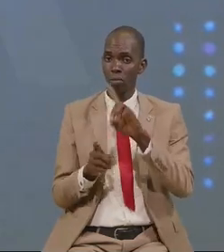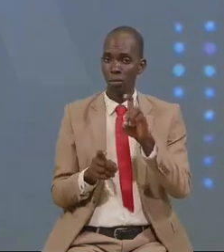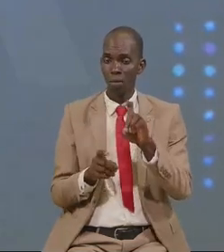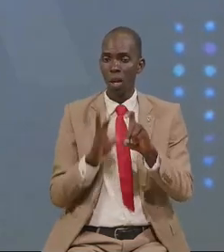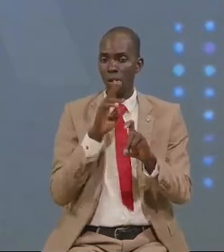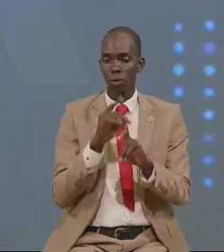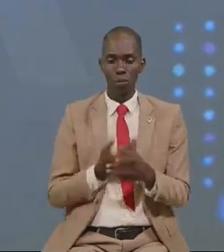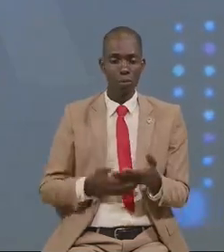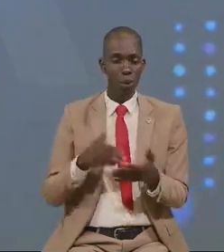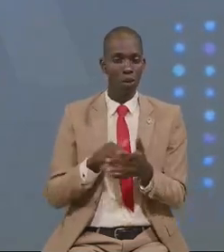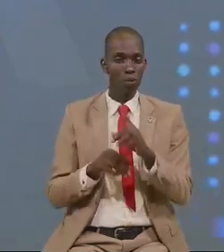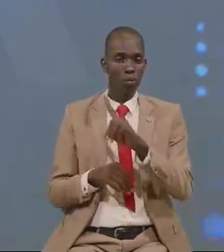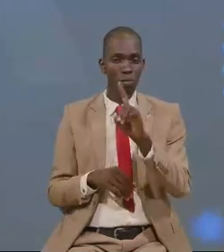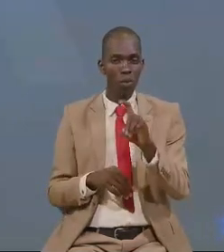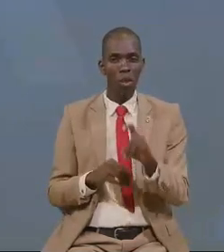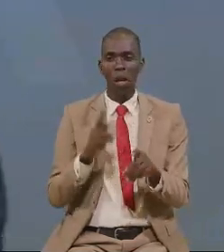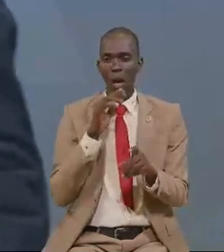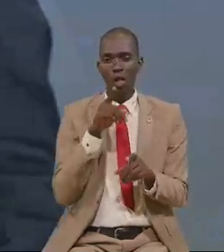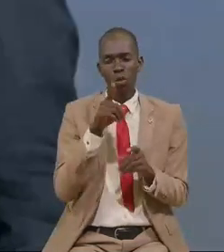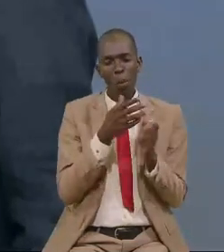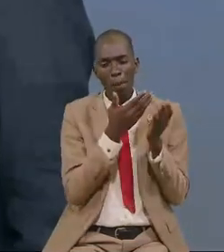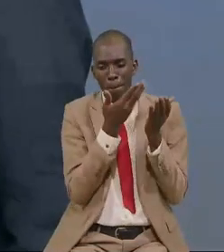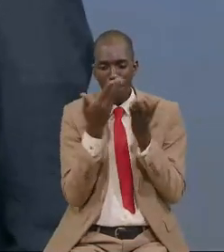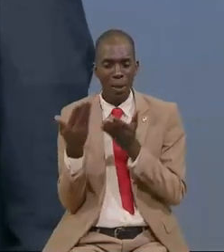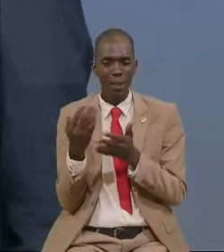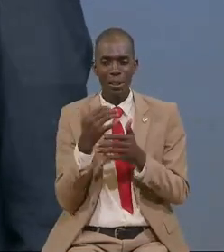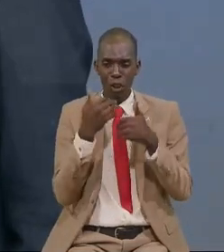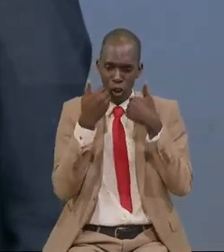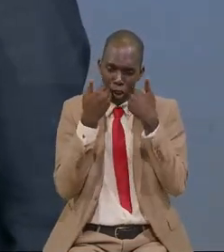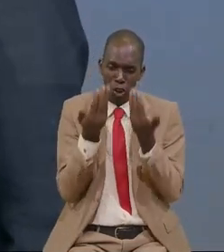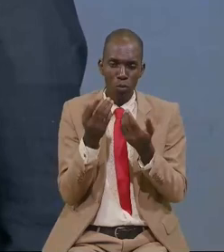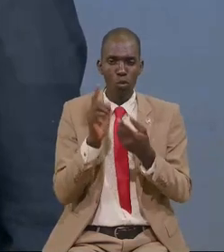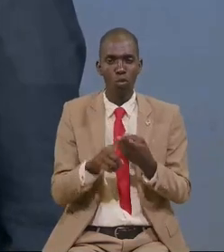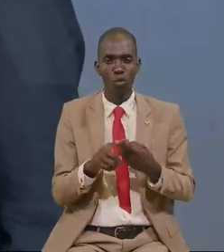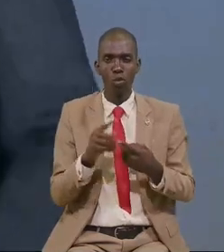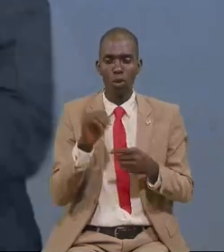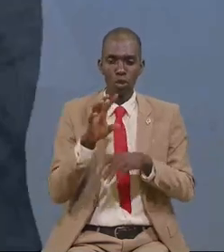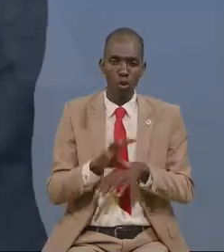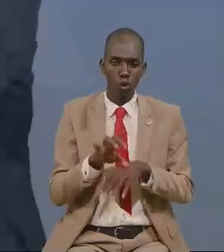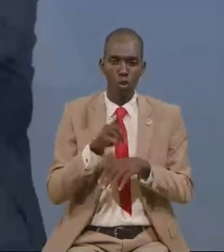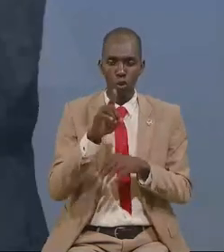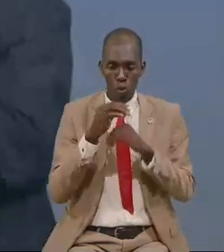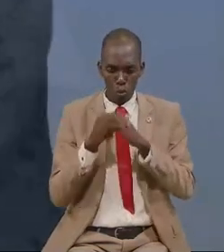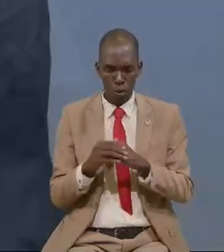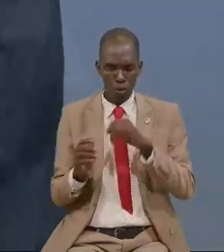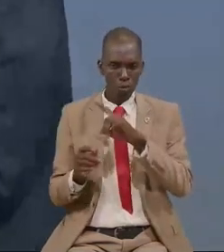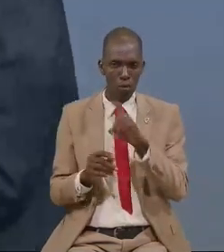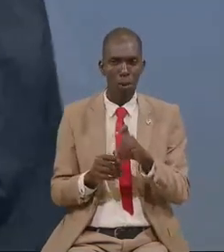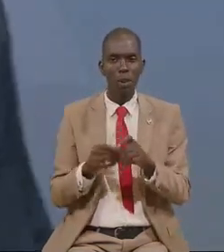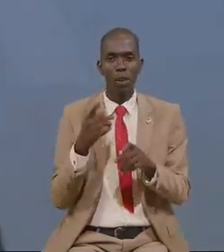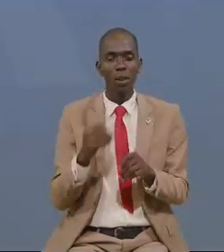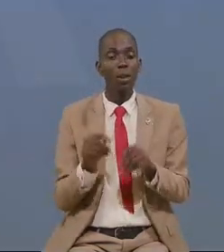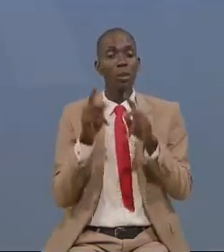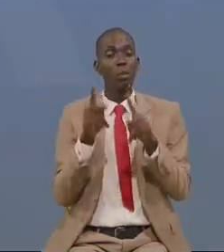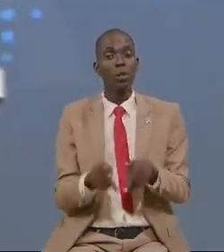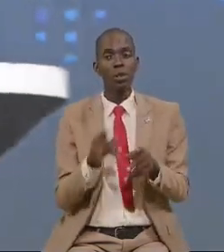nouveau? Est-ce que tu apportes la honte à l'Église que tu fréquentes? La personne avec qui tu